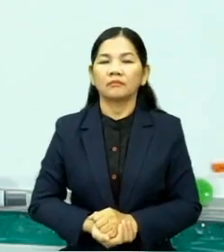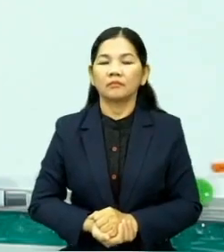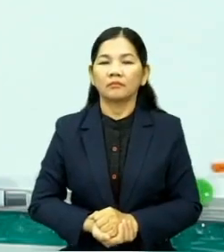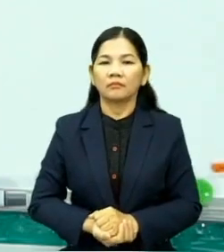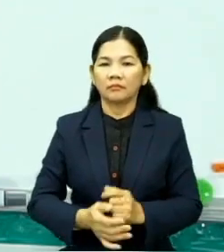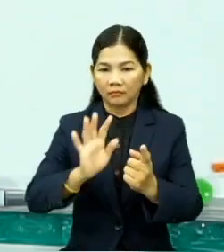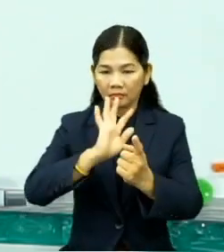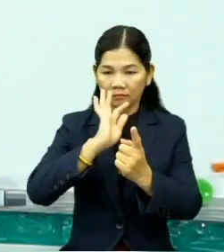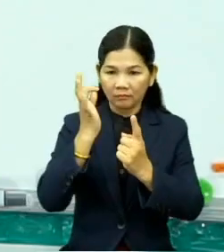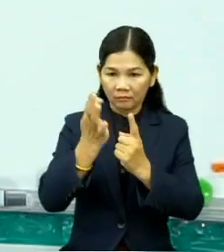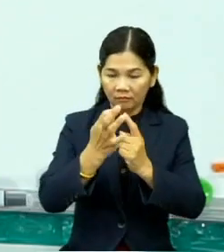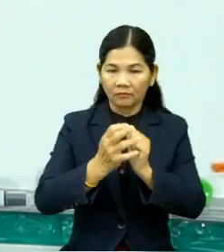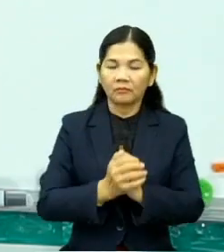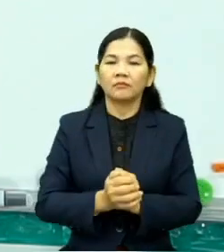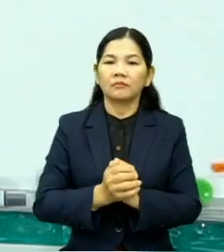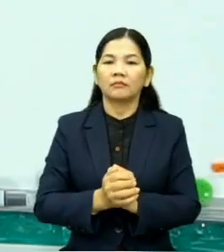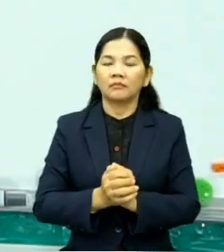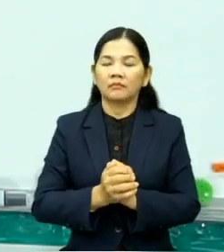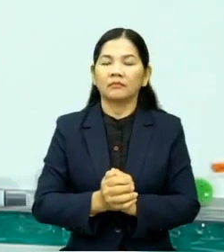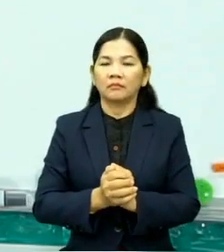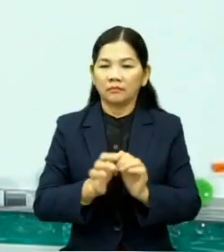វប្បធម៌ពុនរី